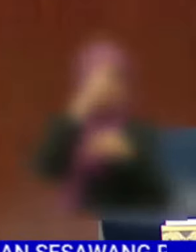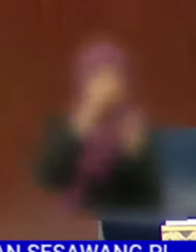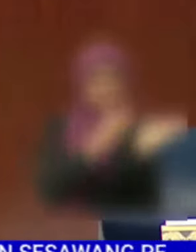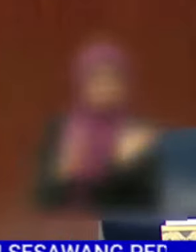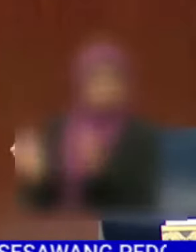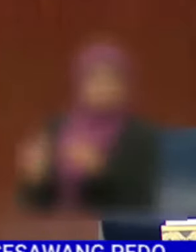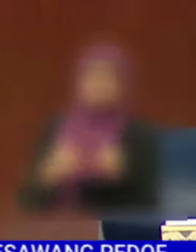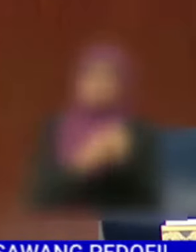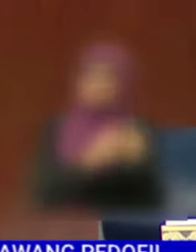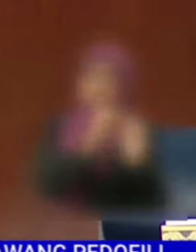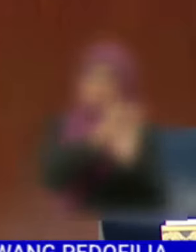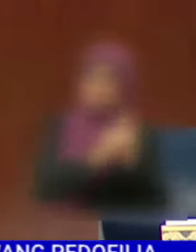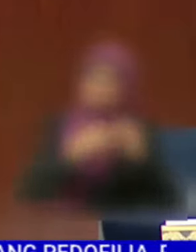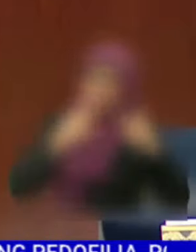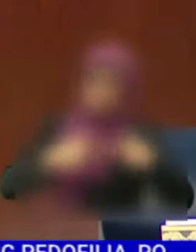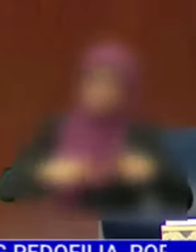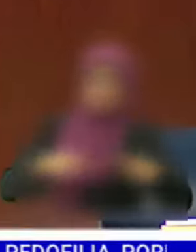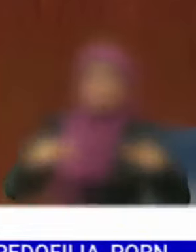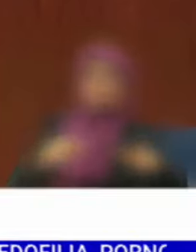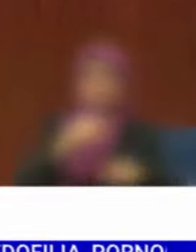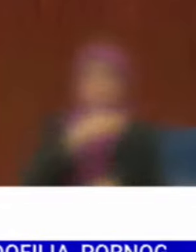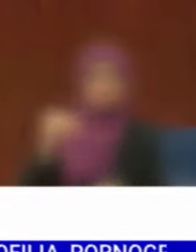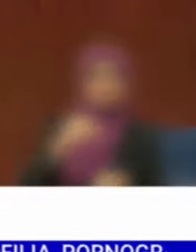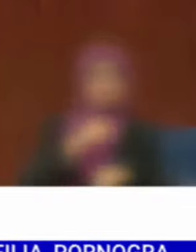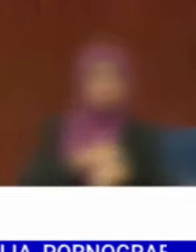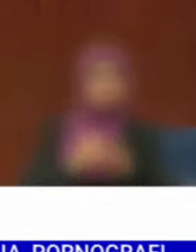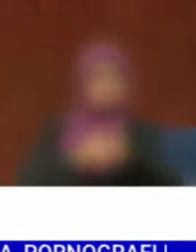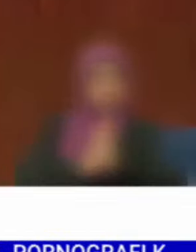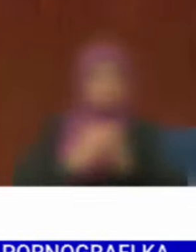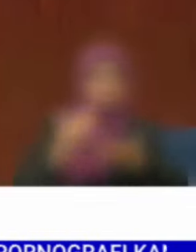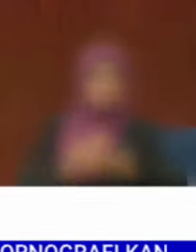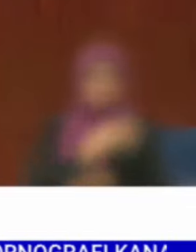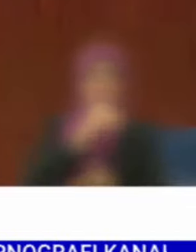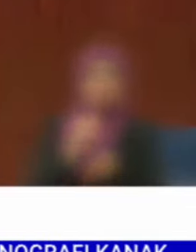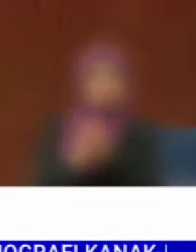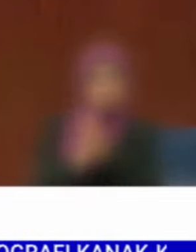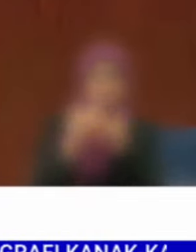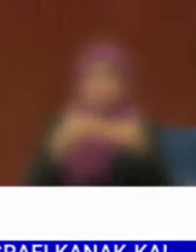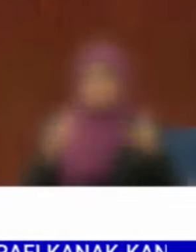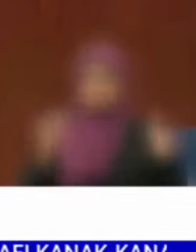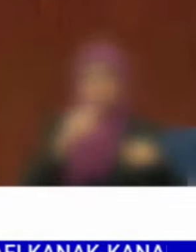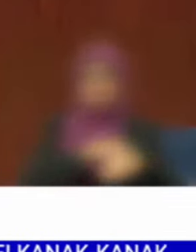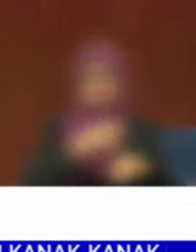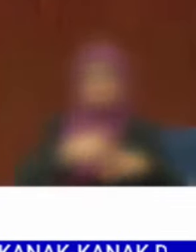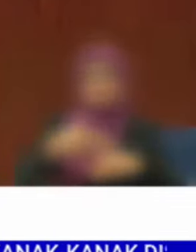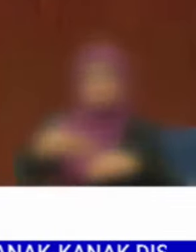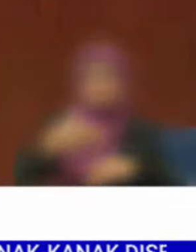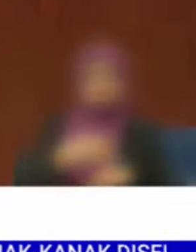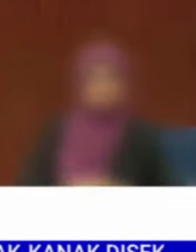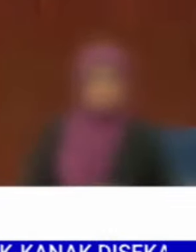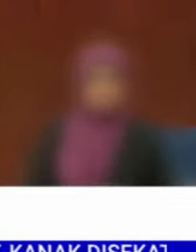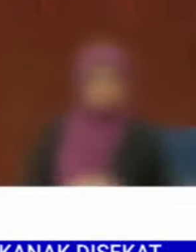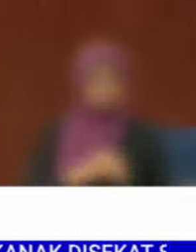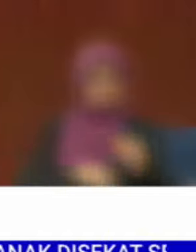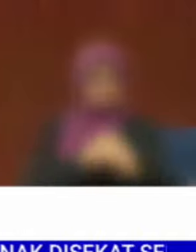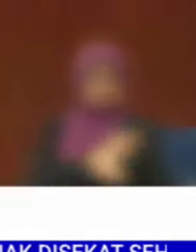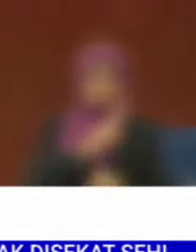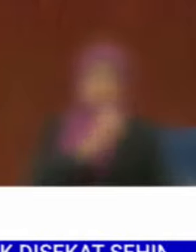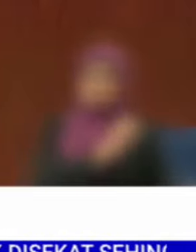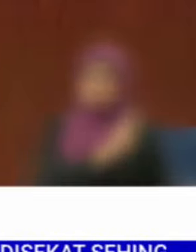kepada syarat kelayakan di samping tempo pemenang bahlu setelah tahun